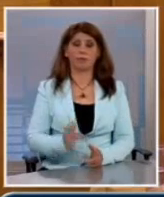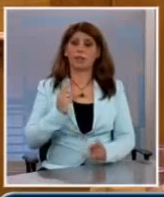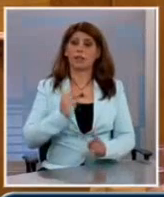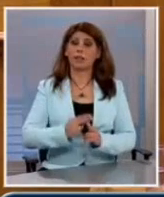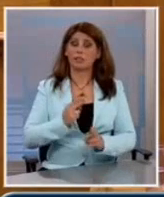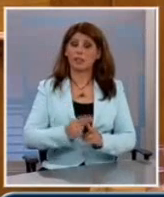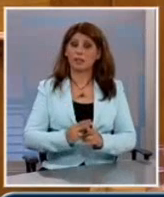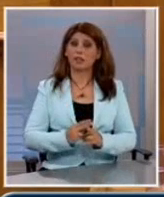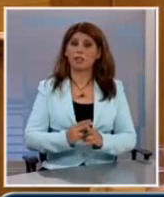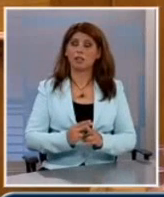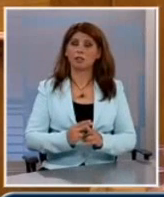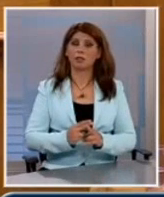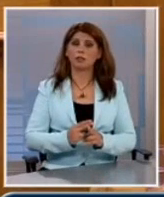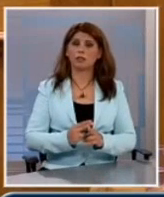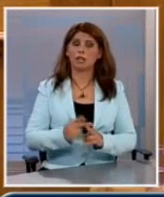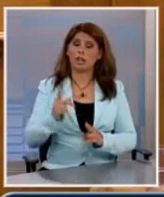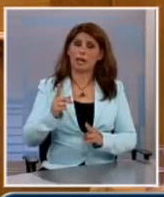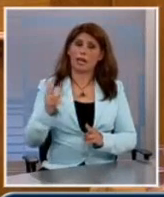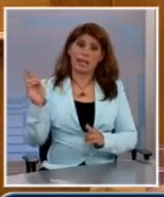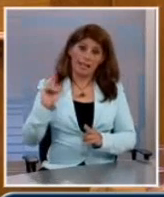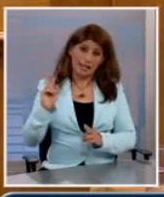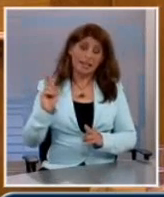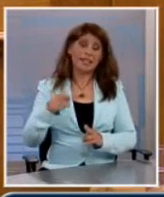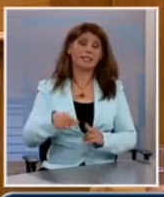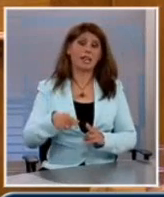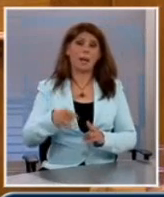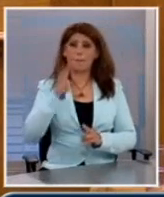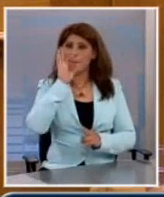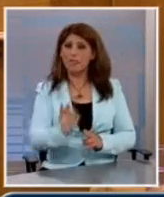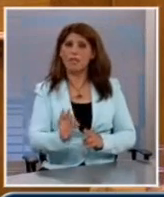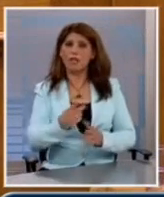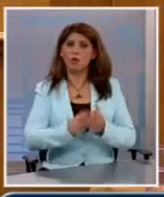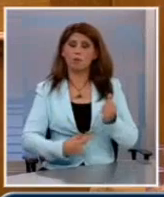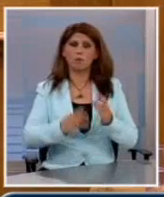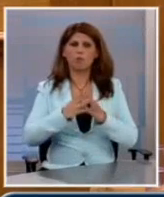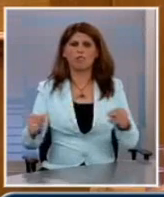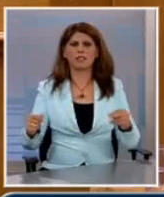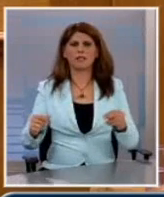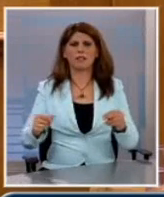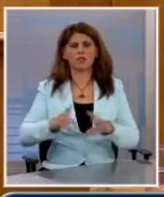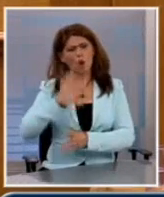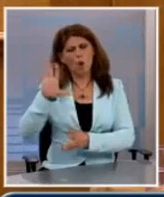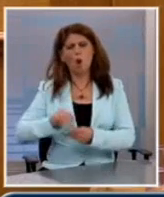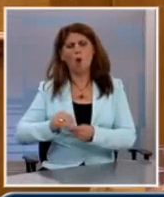απώλεια στην εφαρμογή της ρήτρας μηδενικού ελλείμματος που, όπως προείπα, θα εξαφάνιζε το σύνολο των επικουρικών συντάξεων.